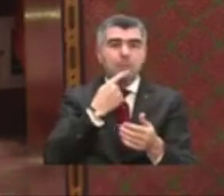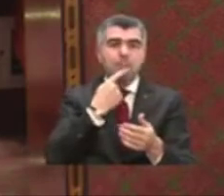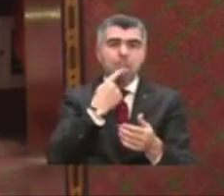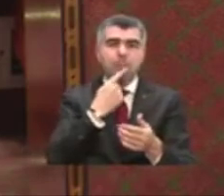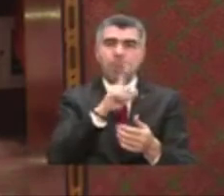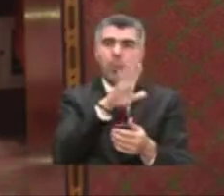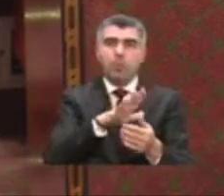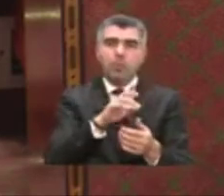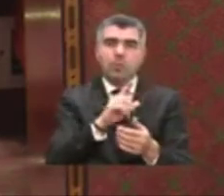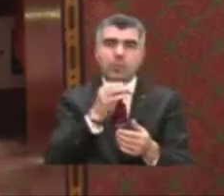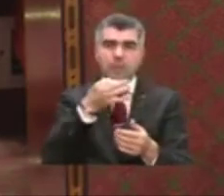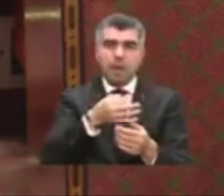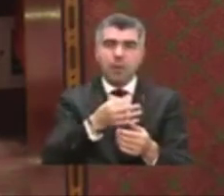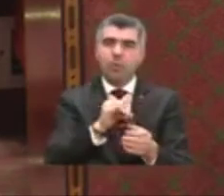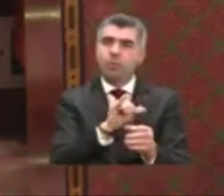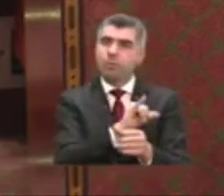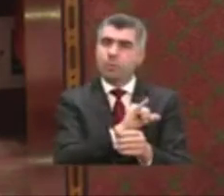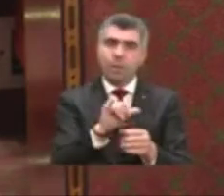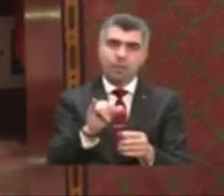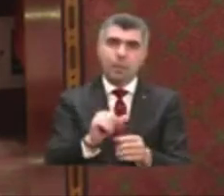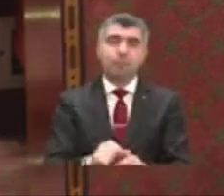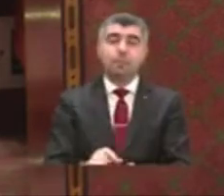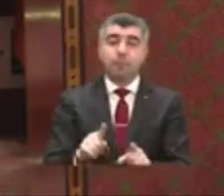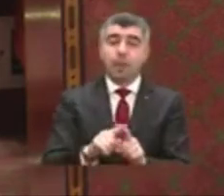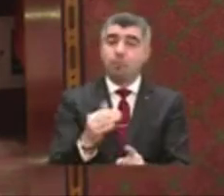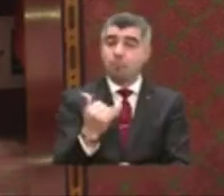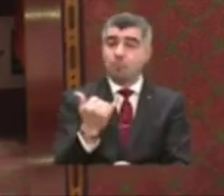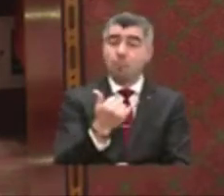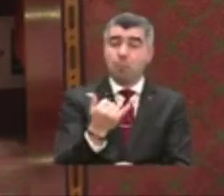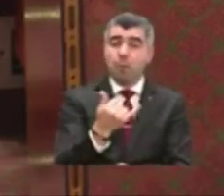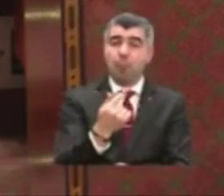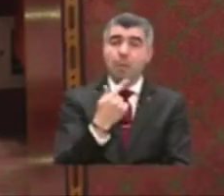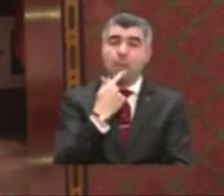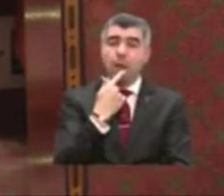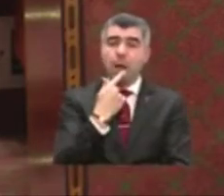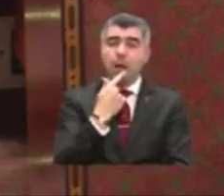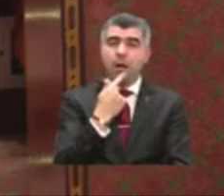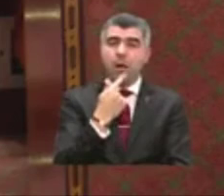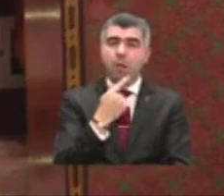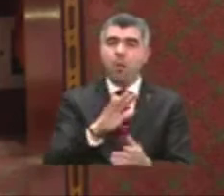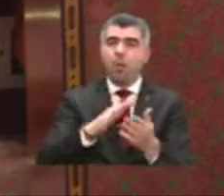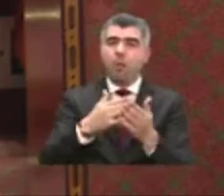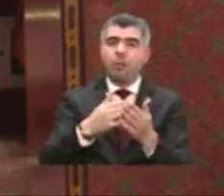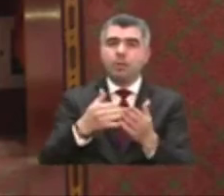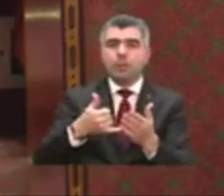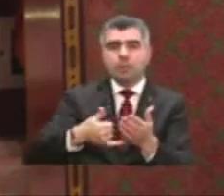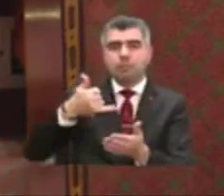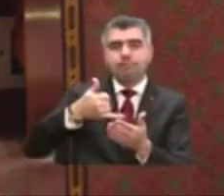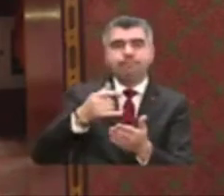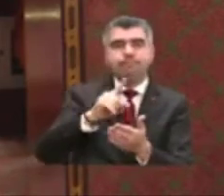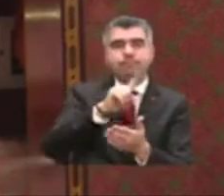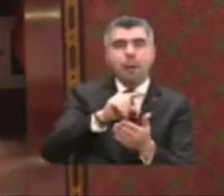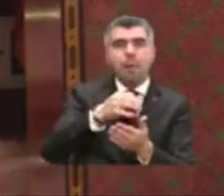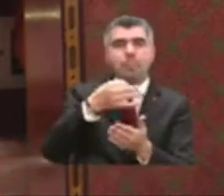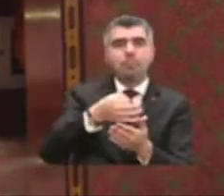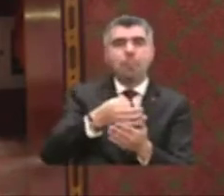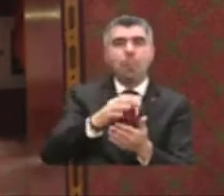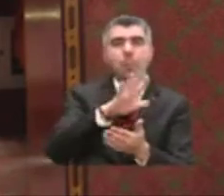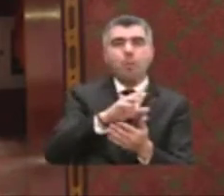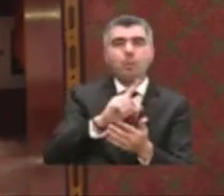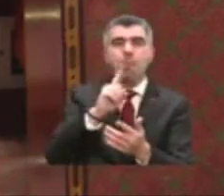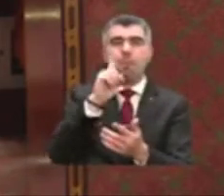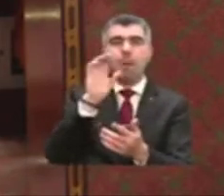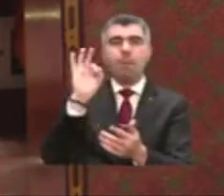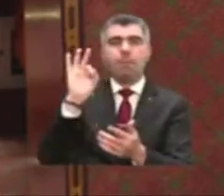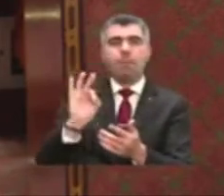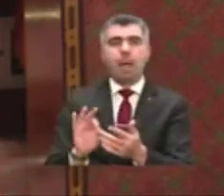العديد من المناطق، واللي خصنا نحاولوا كل ما امكن اننا نتجاوزوها، وفي نفس الوقت كذلك نضمنوا انه الماء الصالح